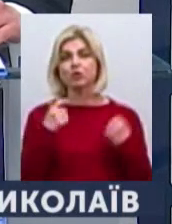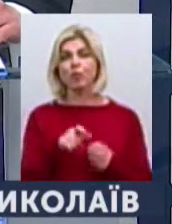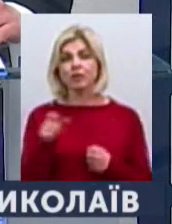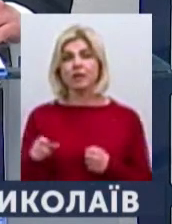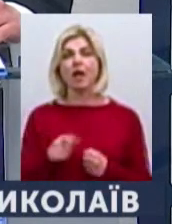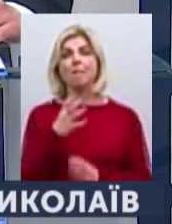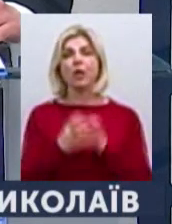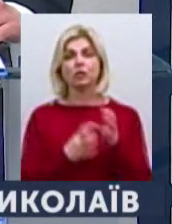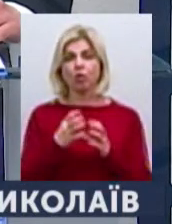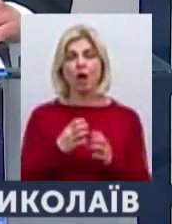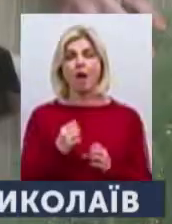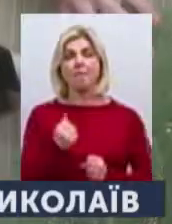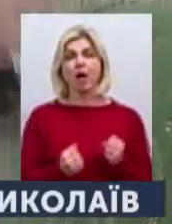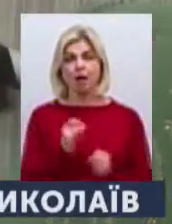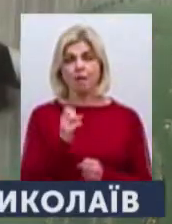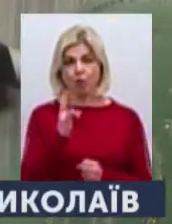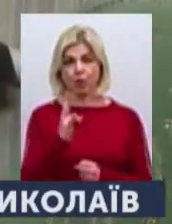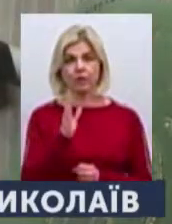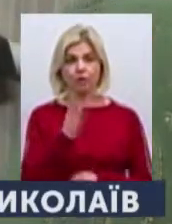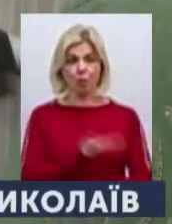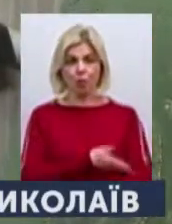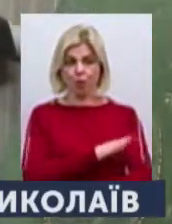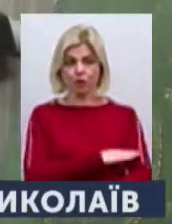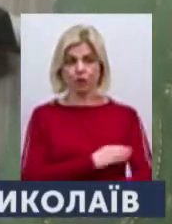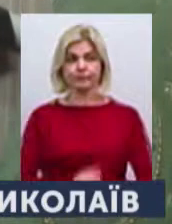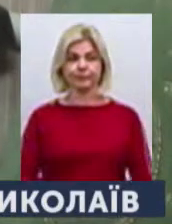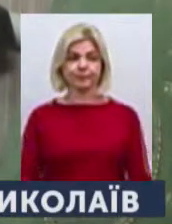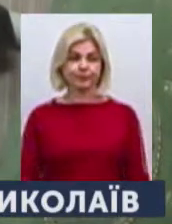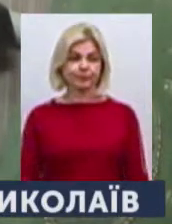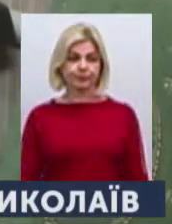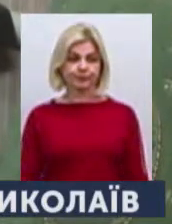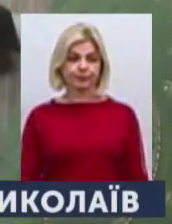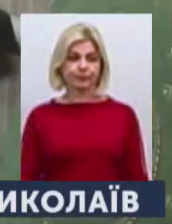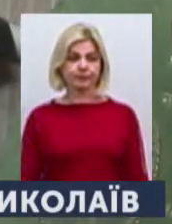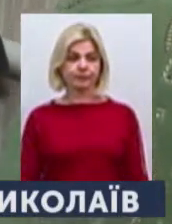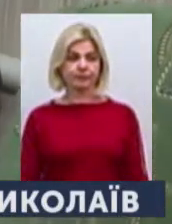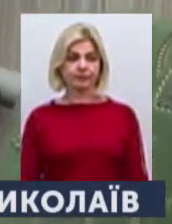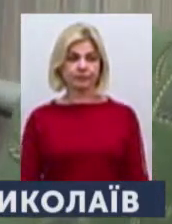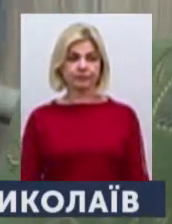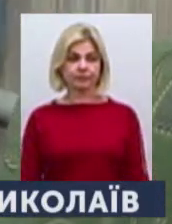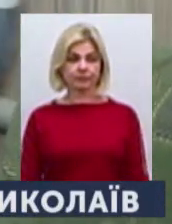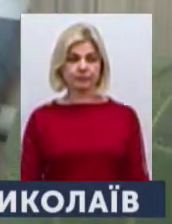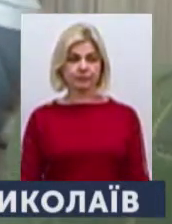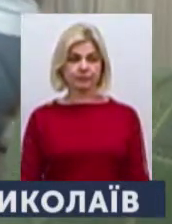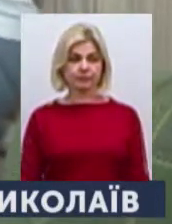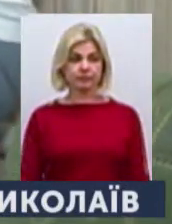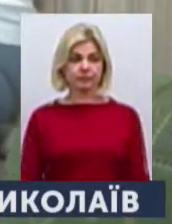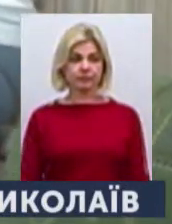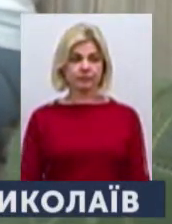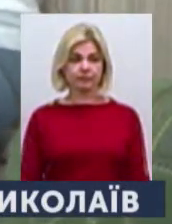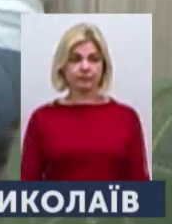міжнародний марафон у Польщі. Сяд сама, так, сядеш? Ні. Ні? Сяду, так. Ногу закину. Ну,